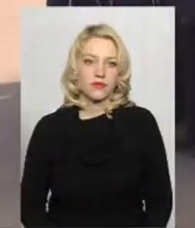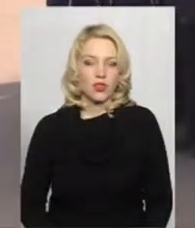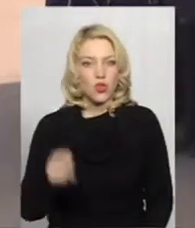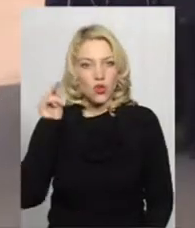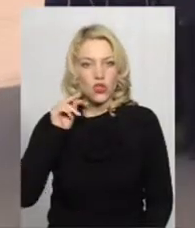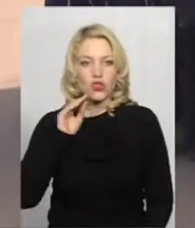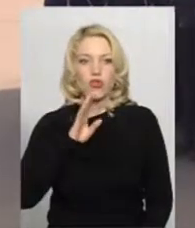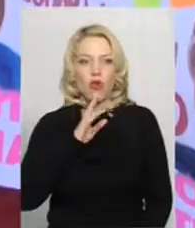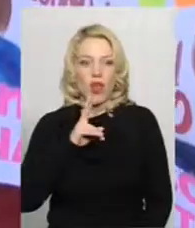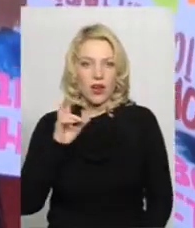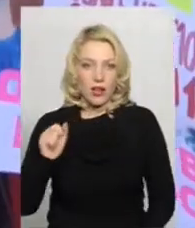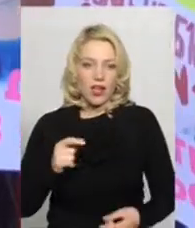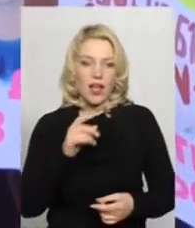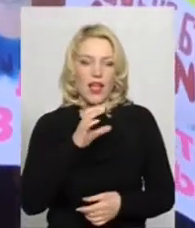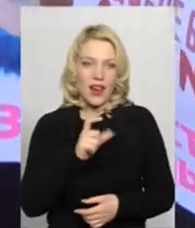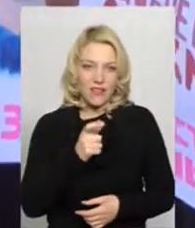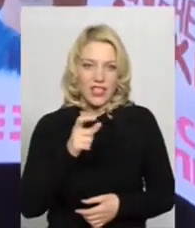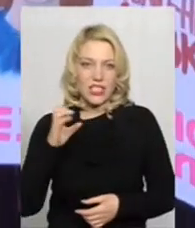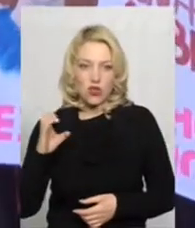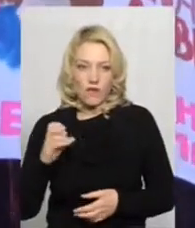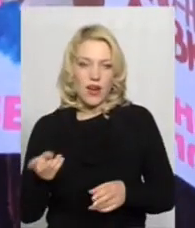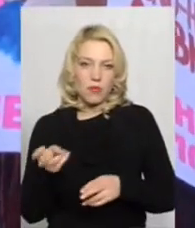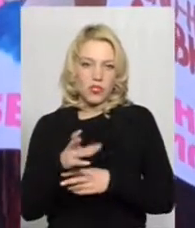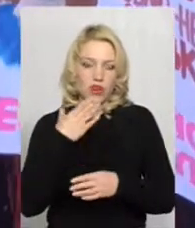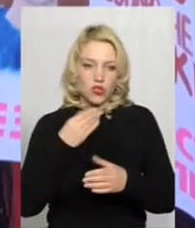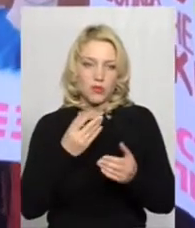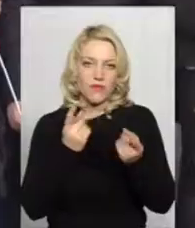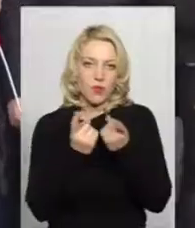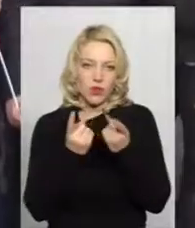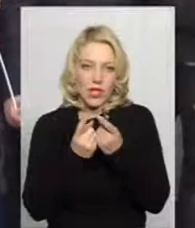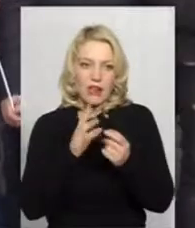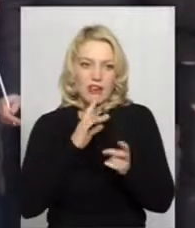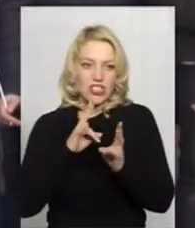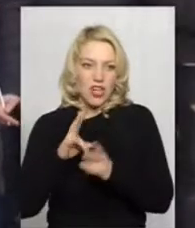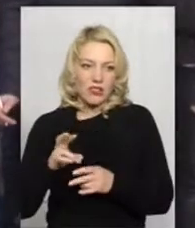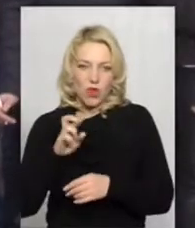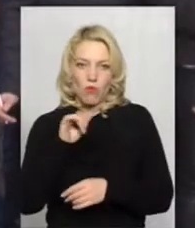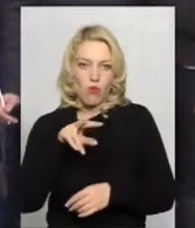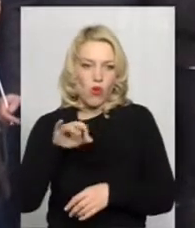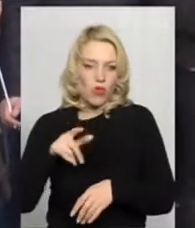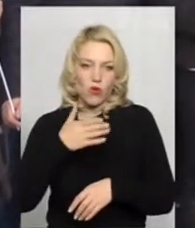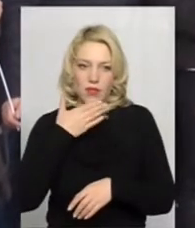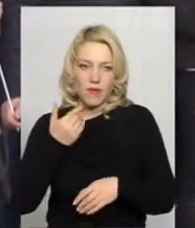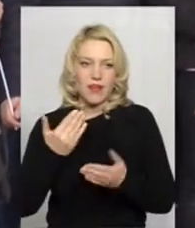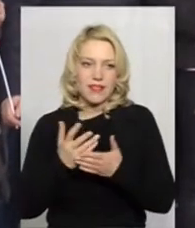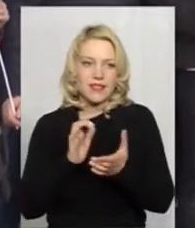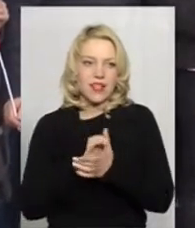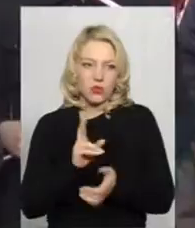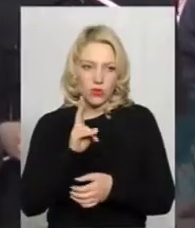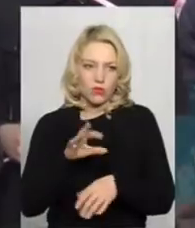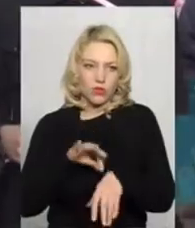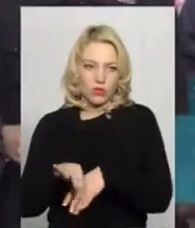Школярка Ельвіра Сафарова прийшла на акцію разом зі своїми однокласниками. Жертвою булінгу дівчина не була, проте має знайомого, над яким знущались у